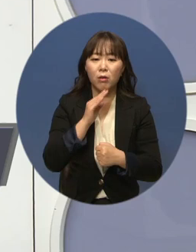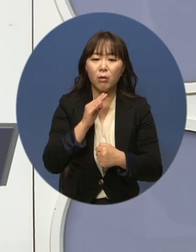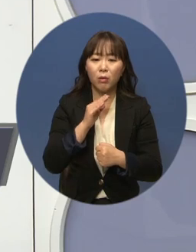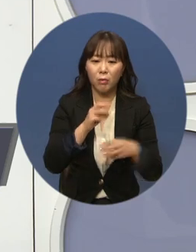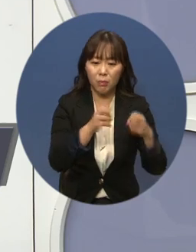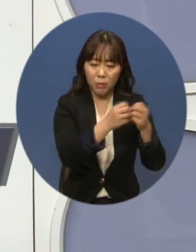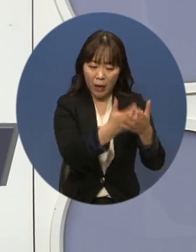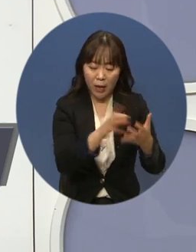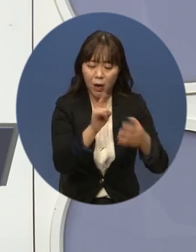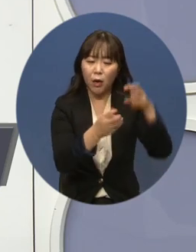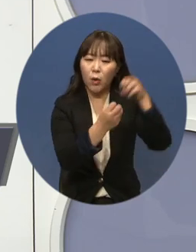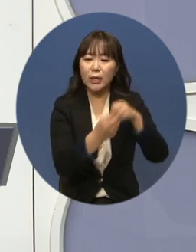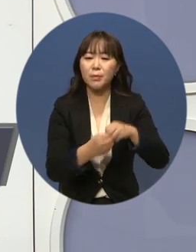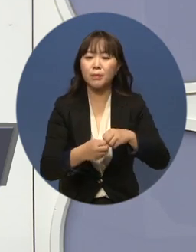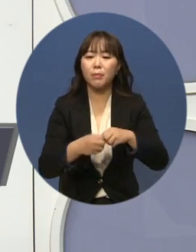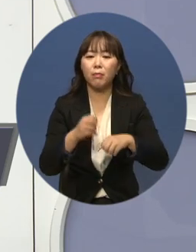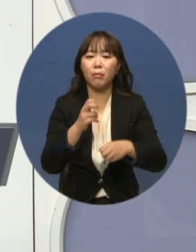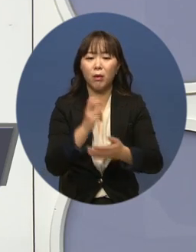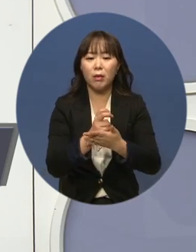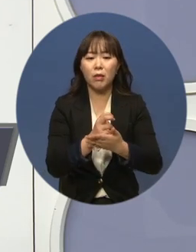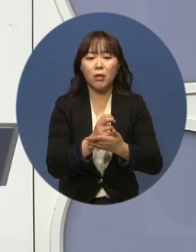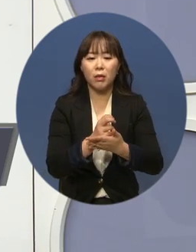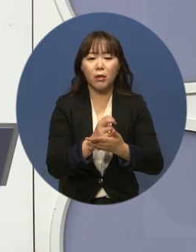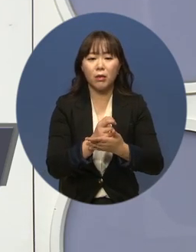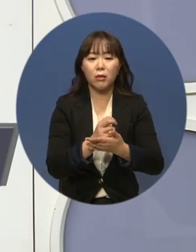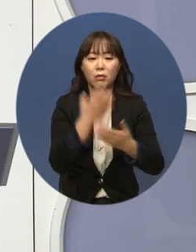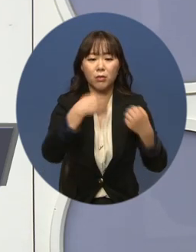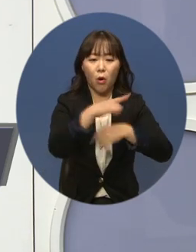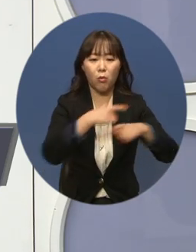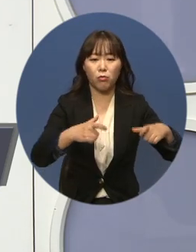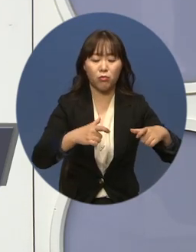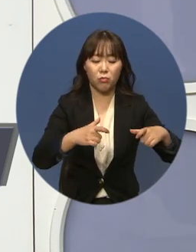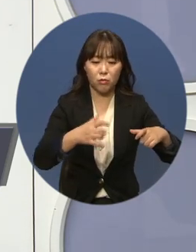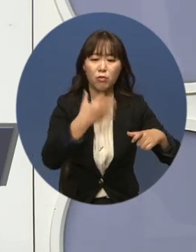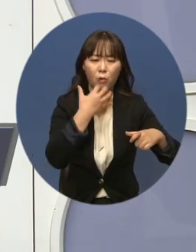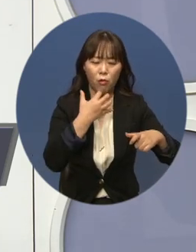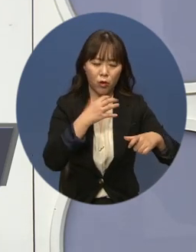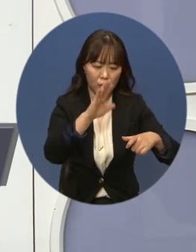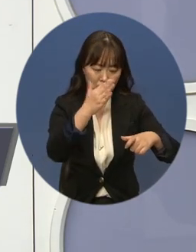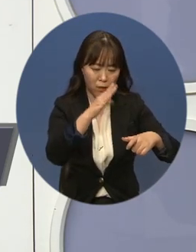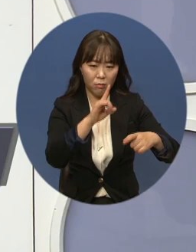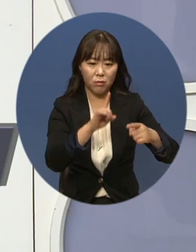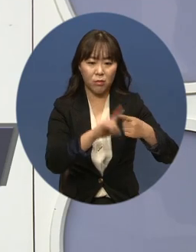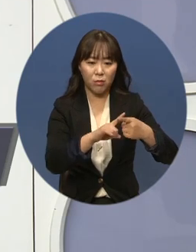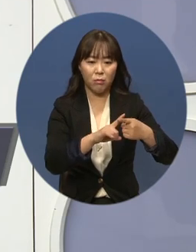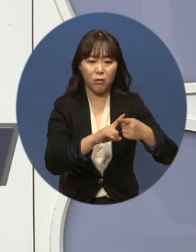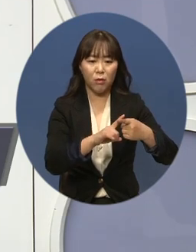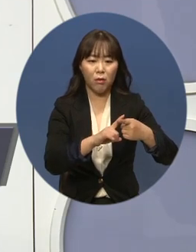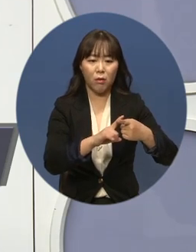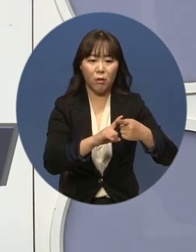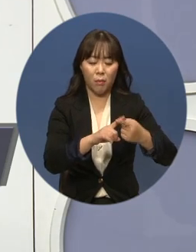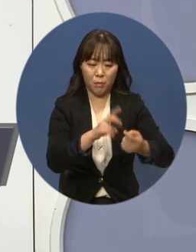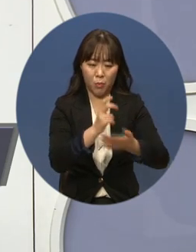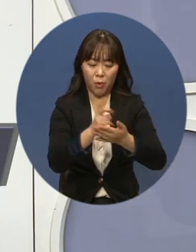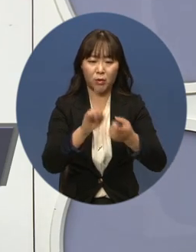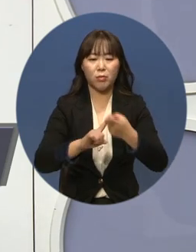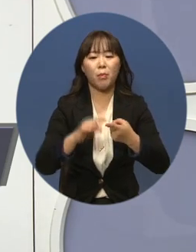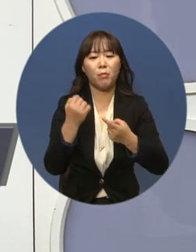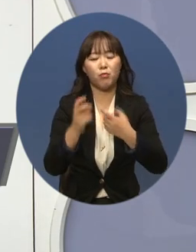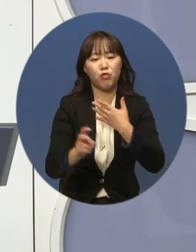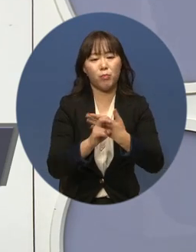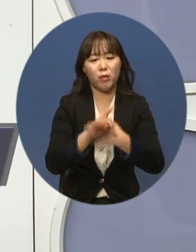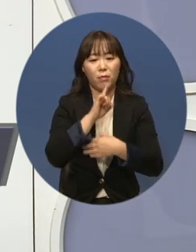아닌 간수법 대한민국 수도는 서울이어야 한다는 간수법에 의해서 그게 위헌 판정이 난 겁니다. 그래서 이제